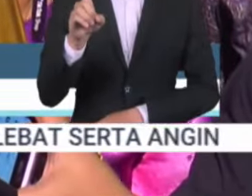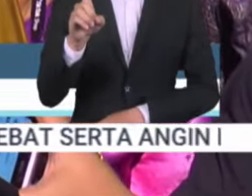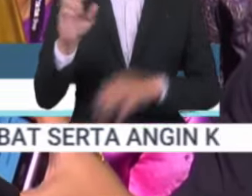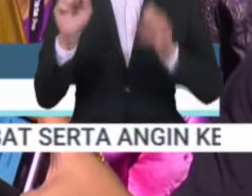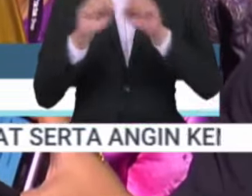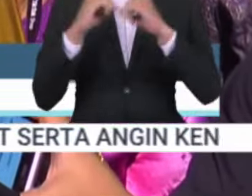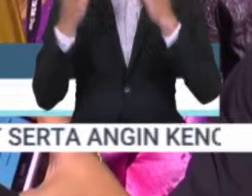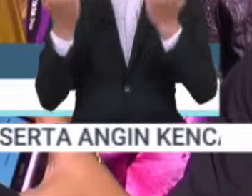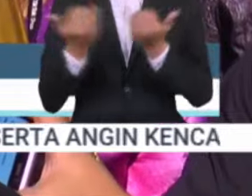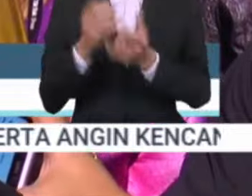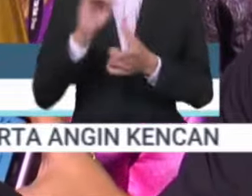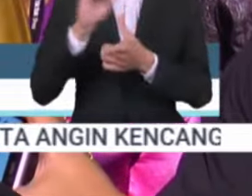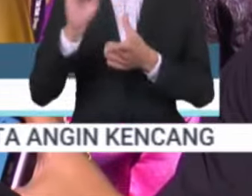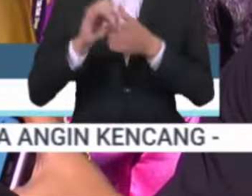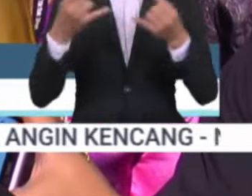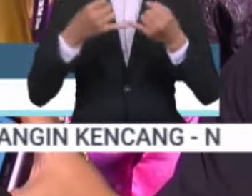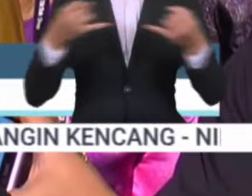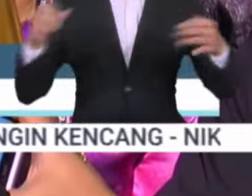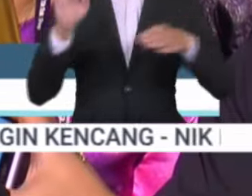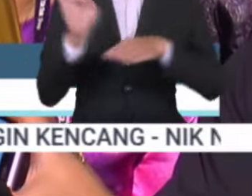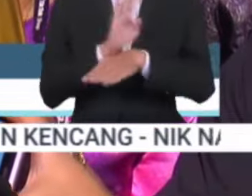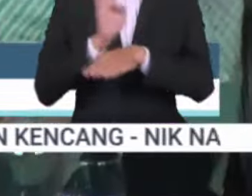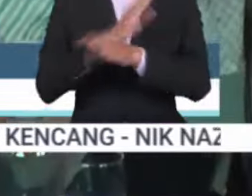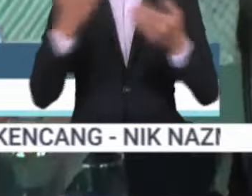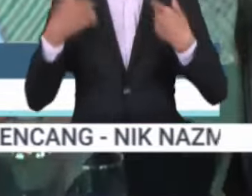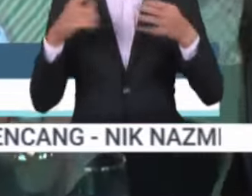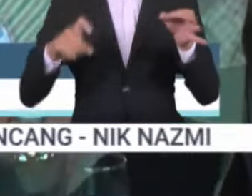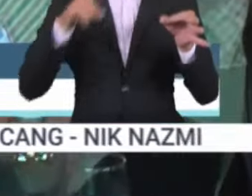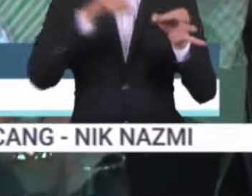Entiti ataupun jenis perniagaan yang terkait.